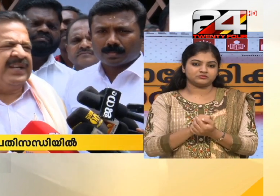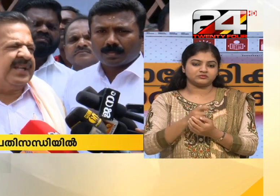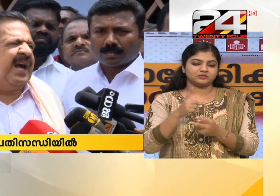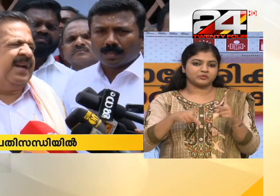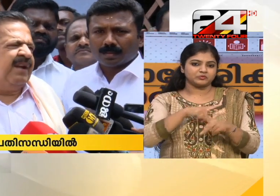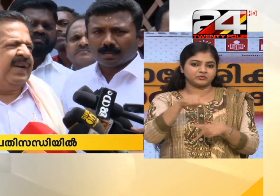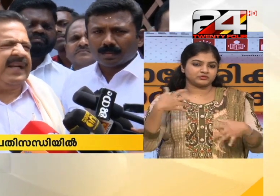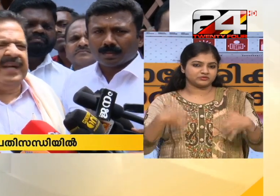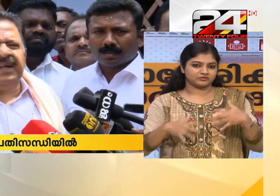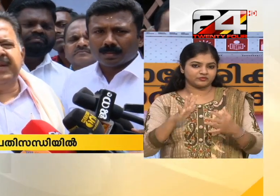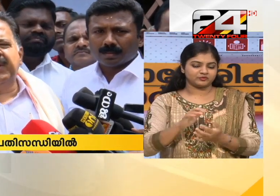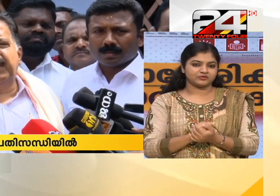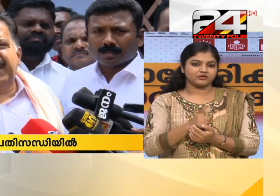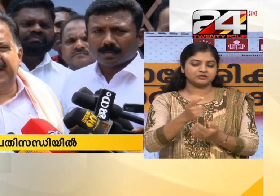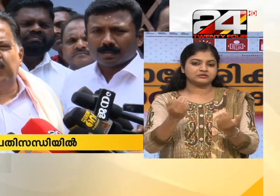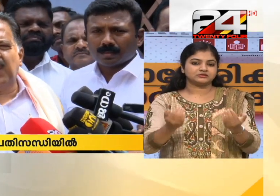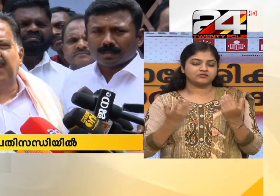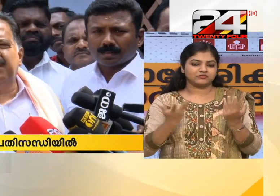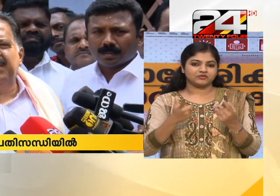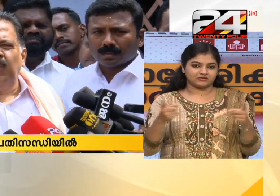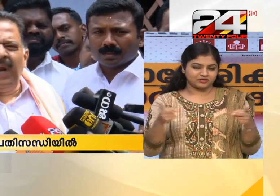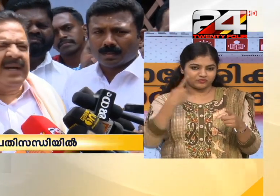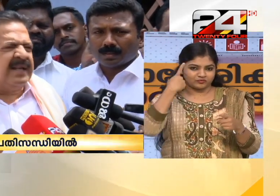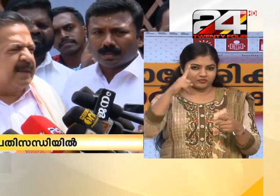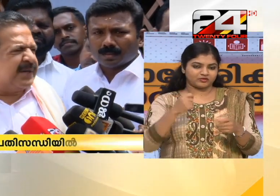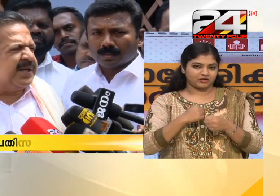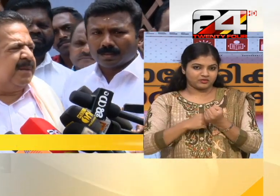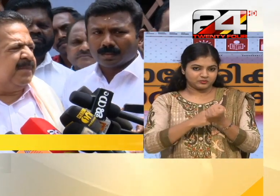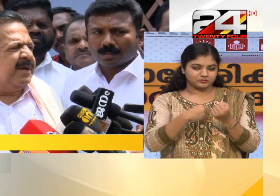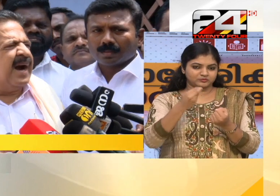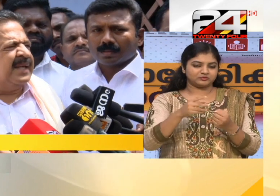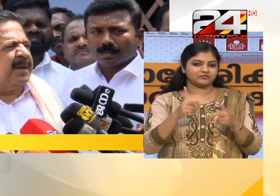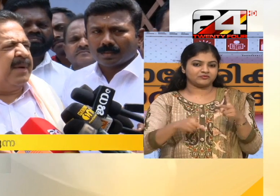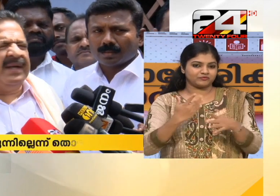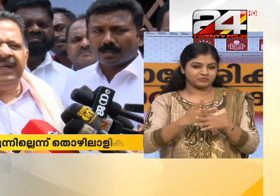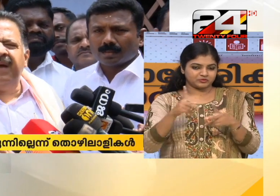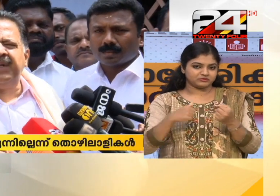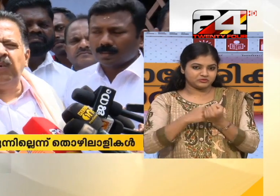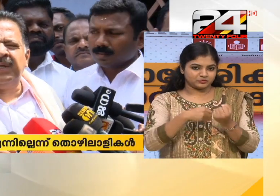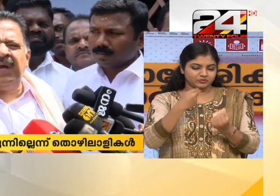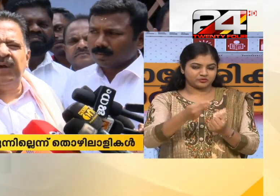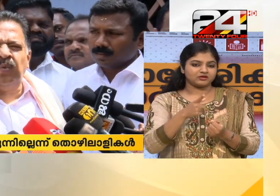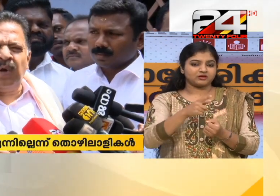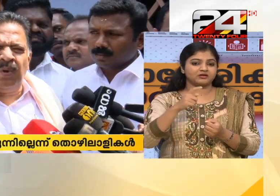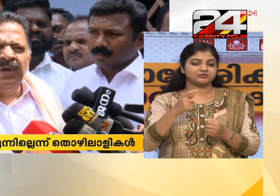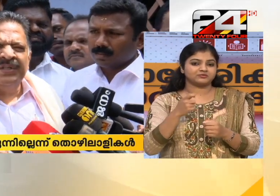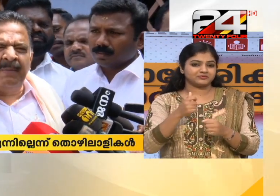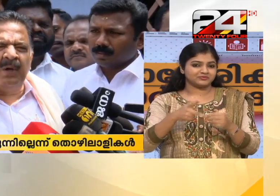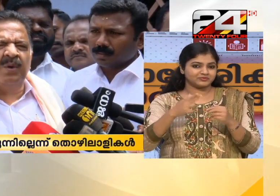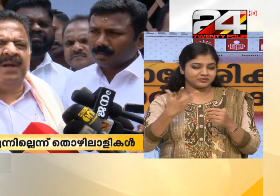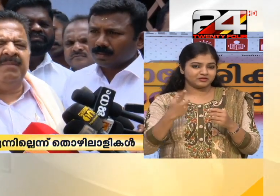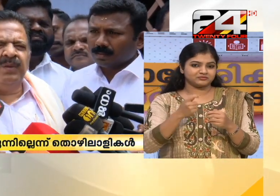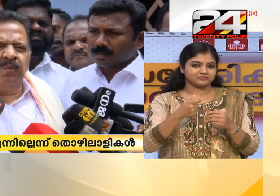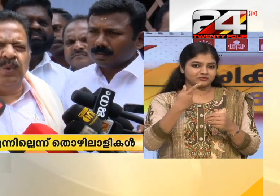ഇവരെ രക്ഷിക്കാൻ വേണ്ടി കൈത്തറിക്ക് വേണ്ടി ഒരു പാക്കേജ് ഉണ്ടാക്കണം, തൊഴിലാളികളെ സംരക്ഷിക്കണം, അടിയന്തരമായി അവർക്ക് കൊടുക്കാനുള്ള തുക